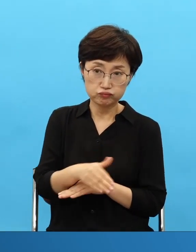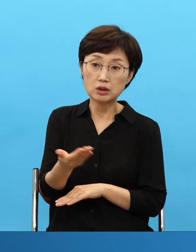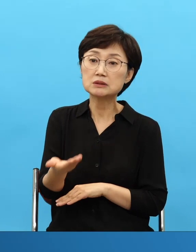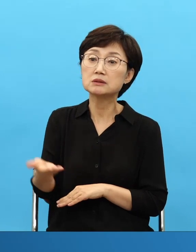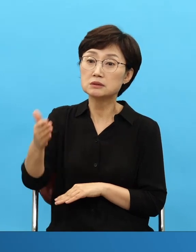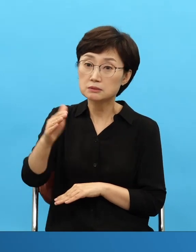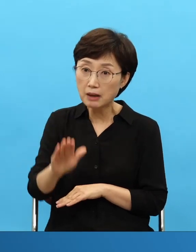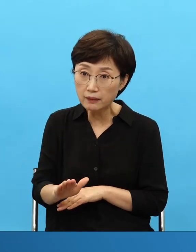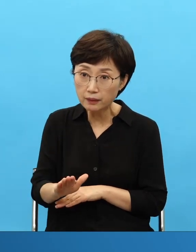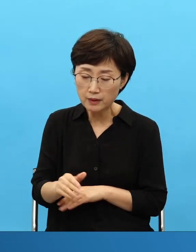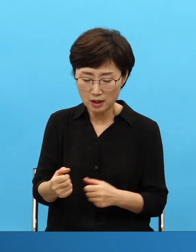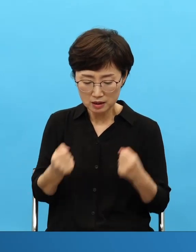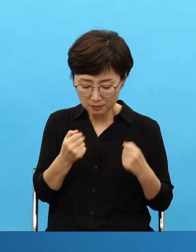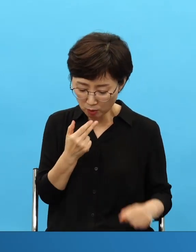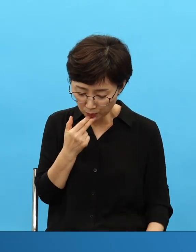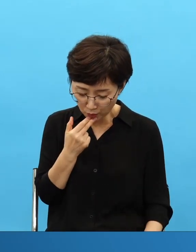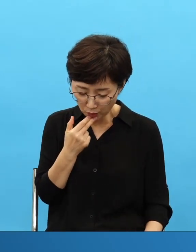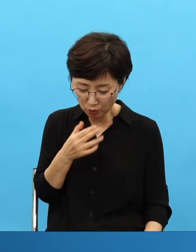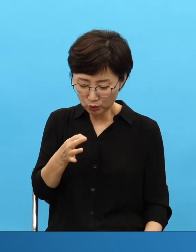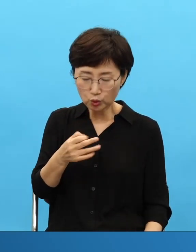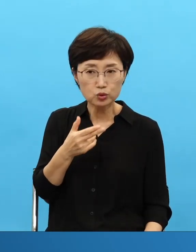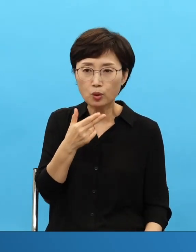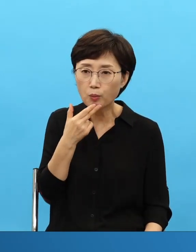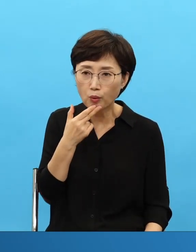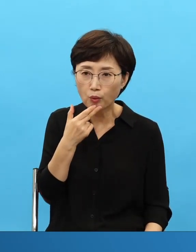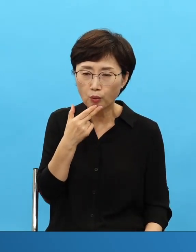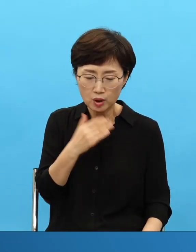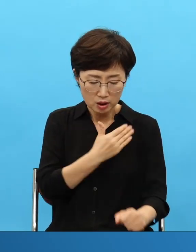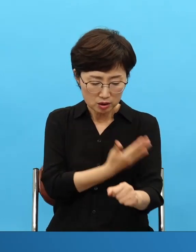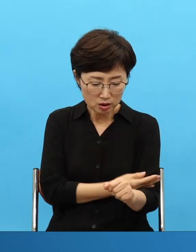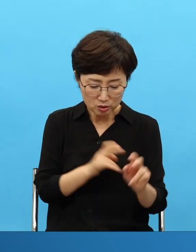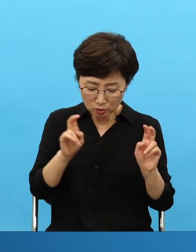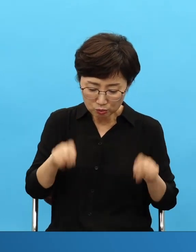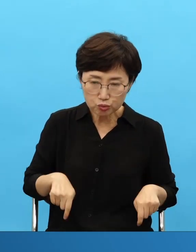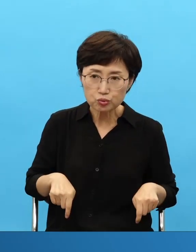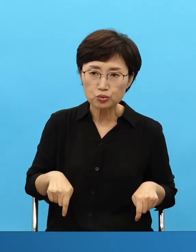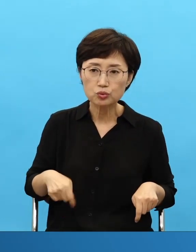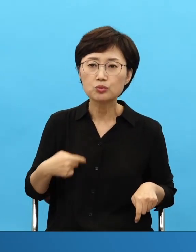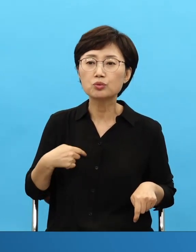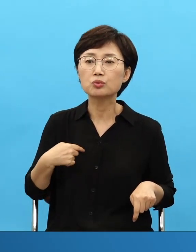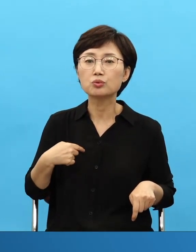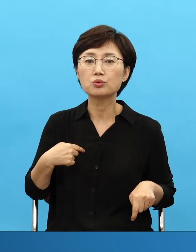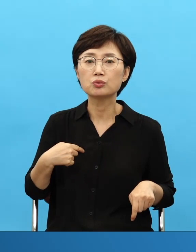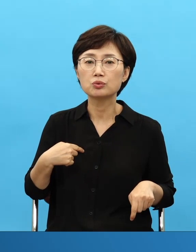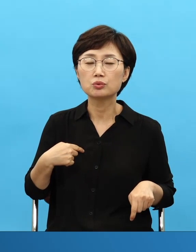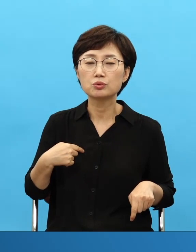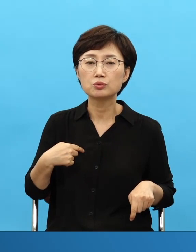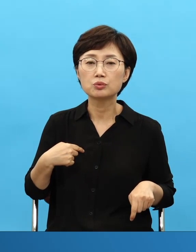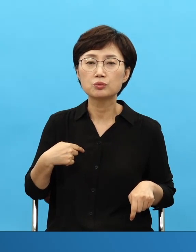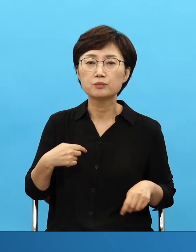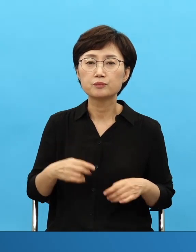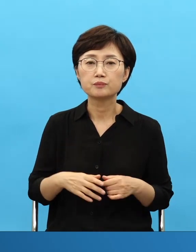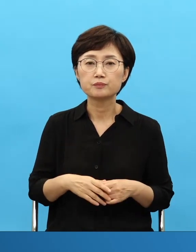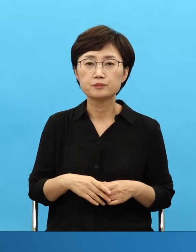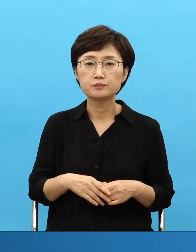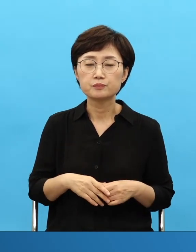없고 돈도 없고 아무 힘이 없어요. I lived my walk of faith since I was very young, but I have no strength, I have no money, nothing to speak of. 어느 날